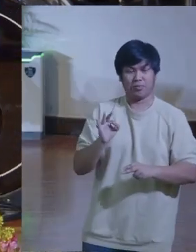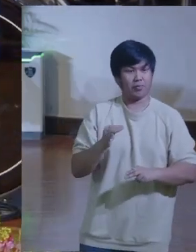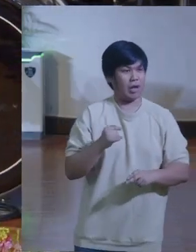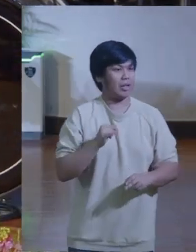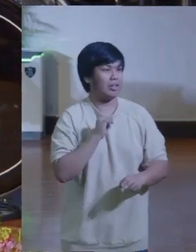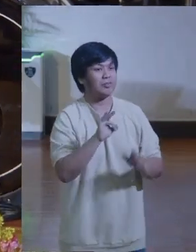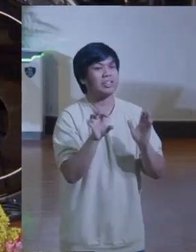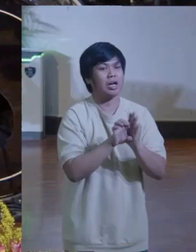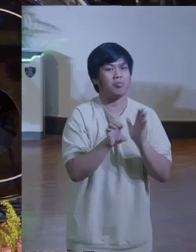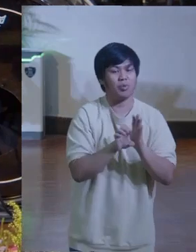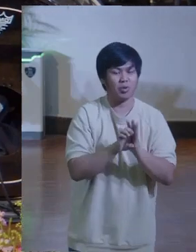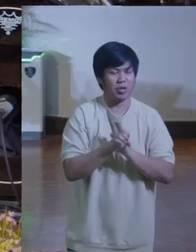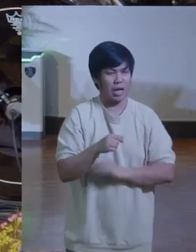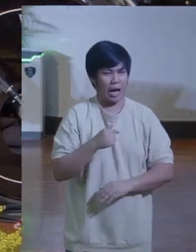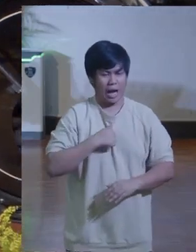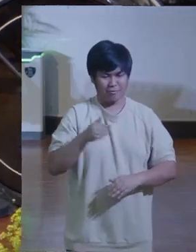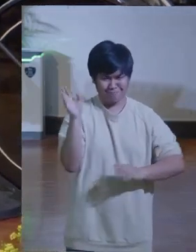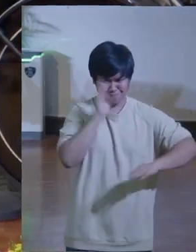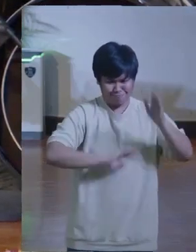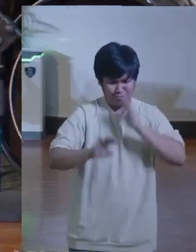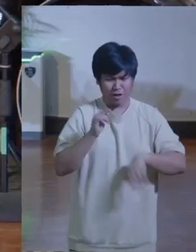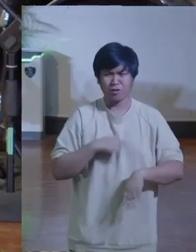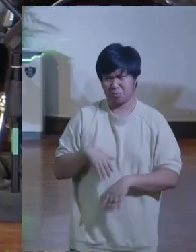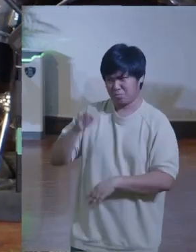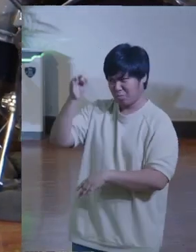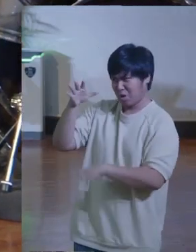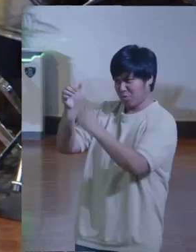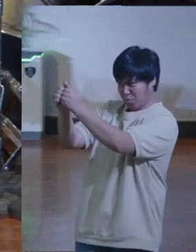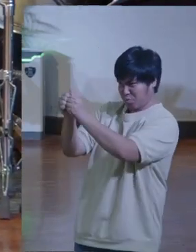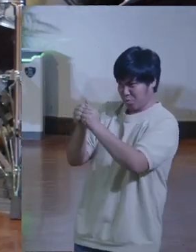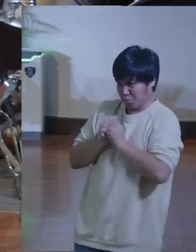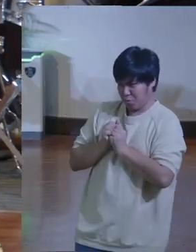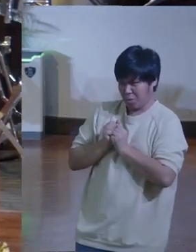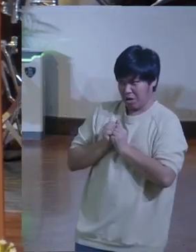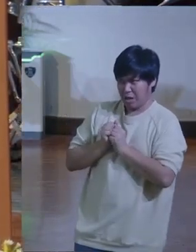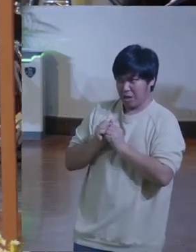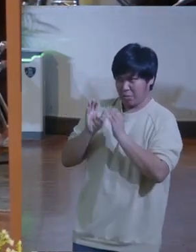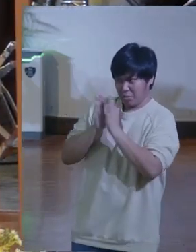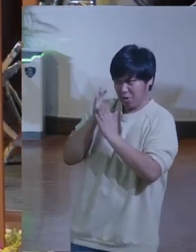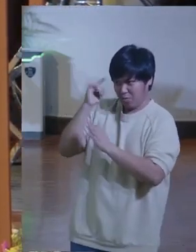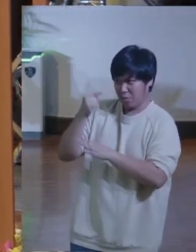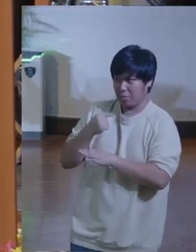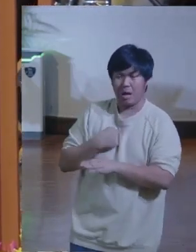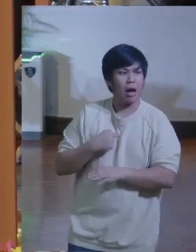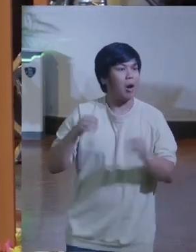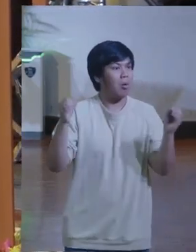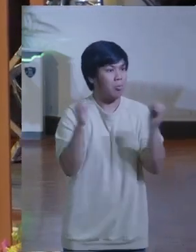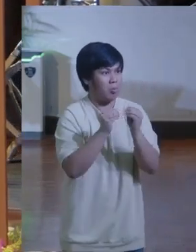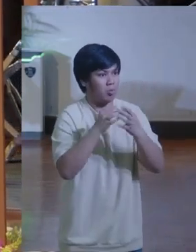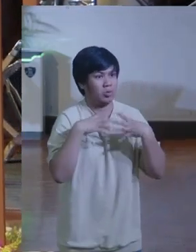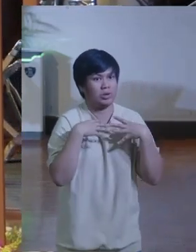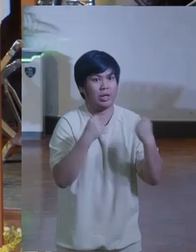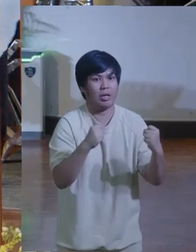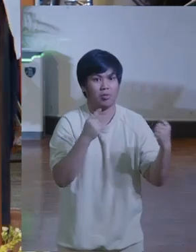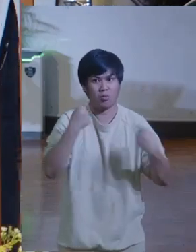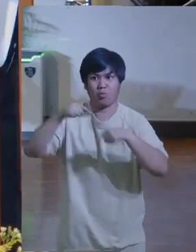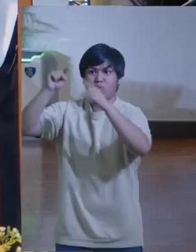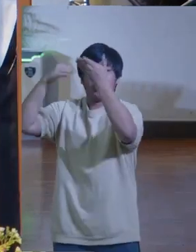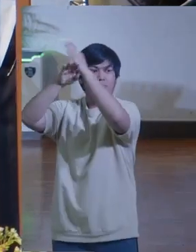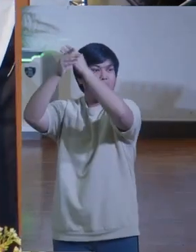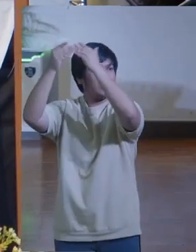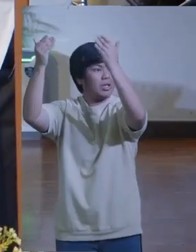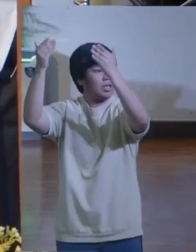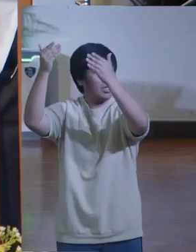attendee niya sa 3 p.m. service sa pananalangin? Mas makapangyarihan ba yon? Mas makararating ba sa Diyos? Hindi po.